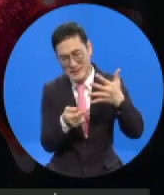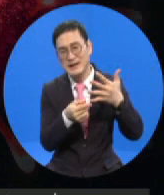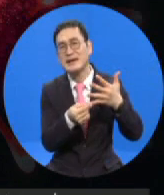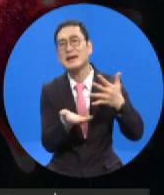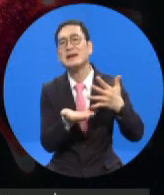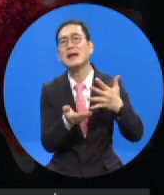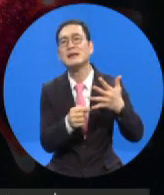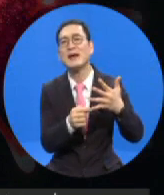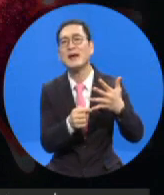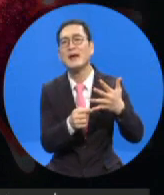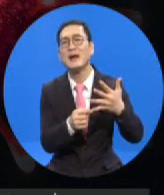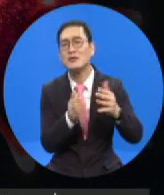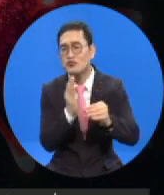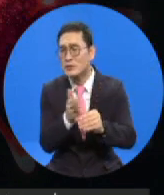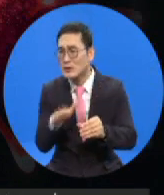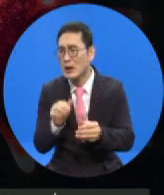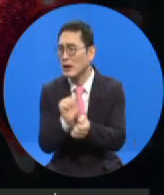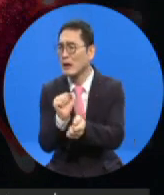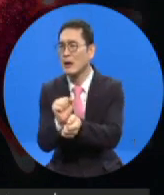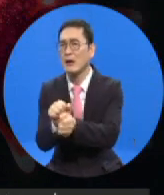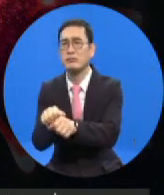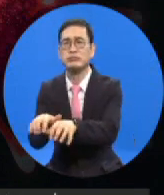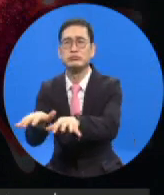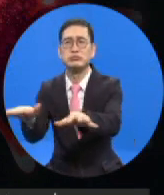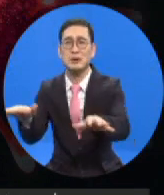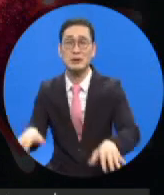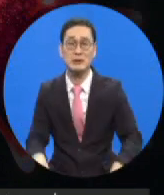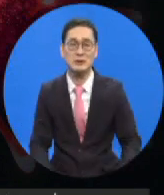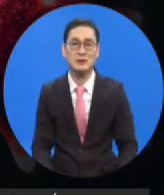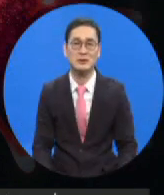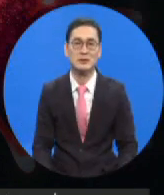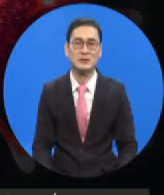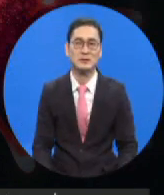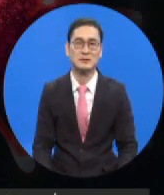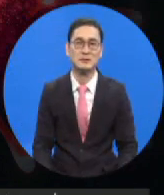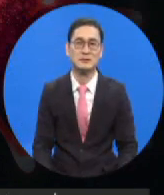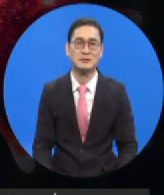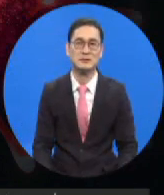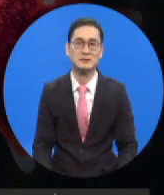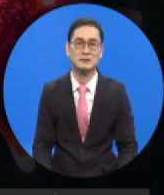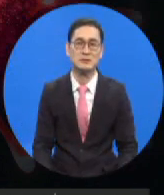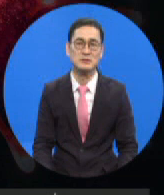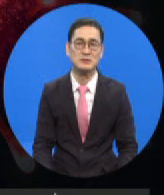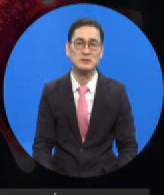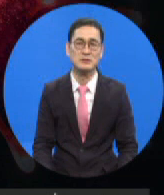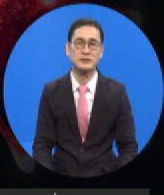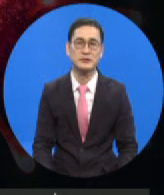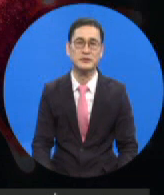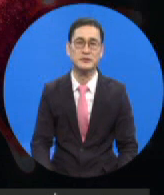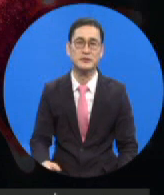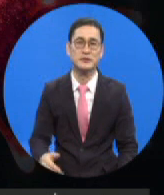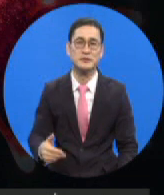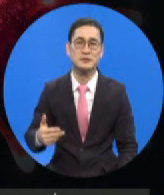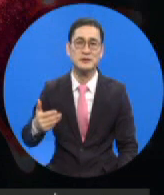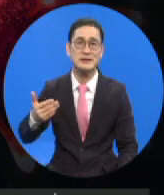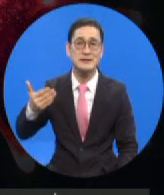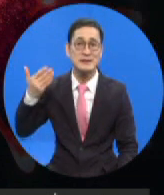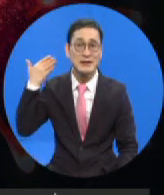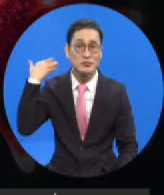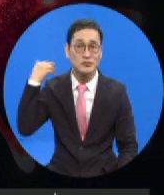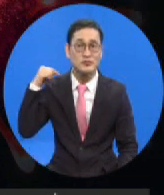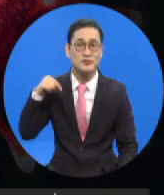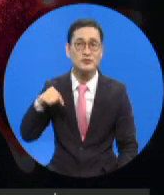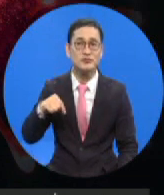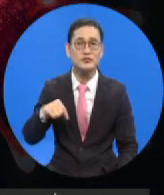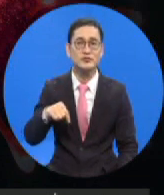확진자가 지난 주말 각각 143명, 126명, 100명을 넘는 숫자가 주말 7, 8 둘 다 발생을